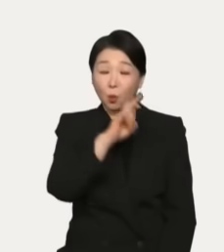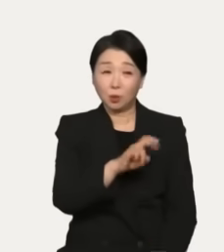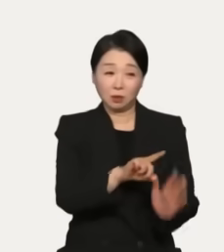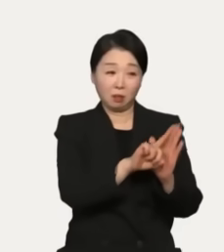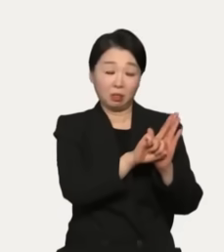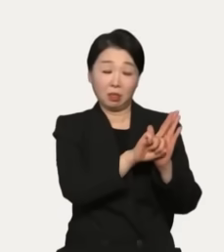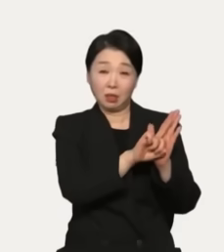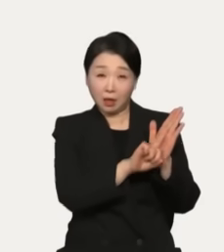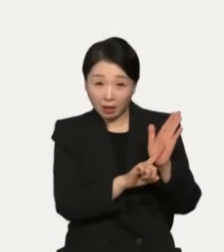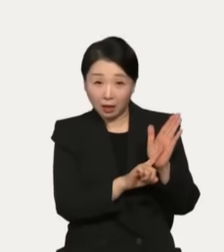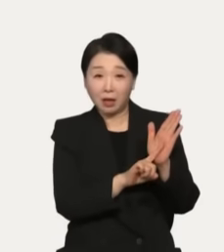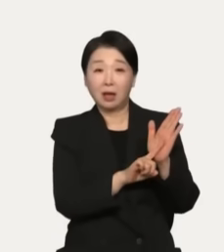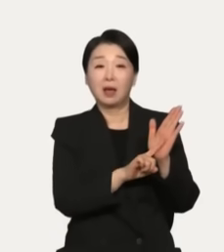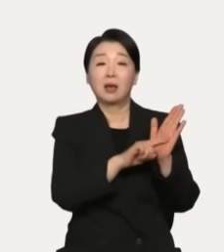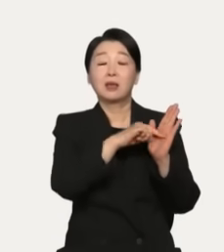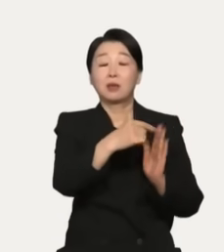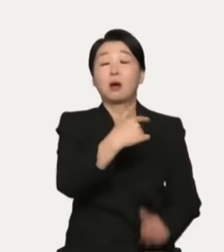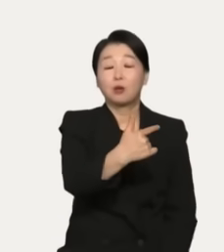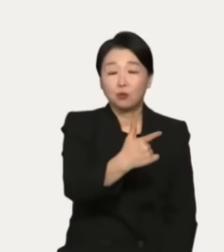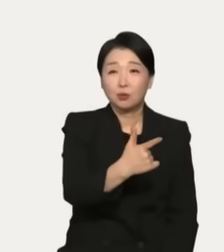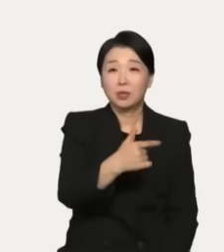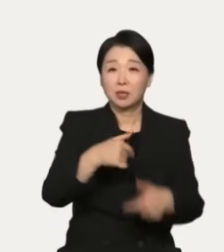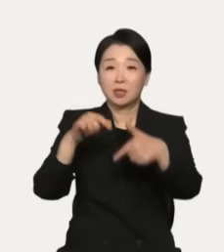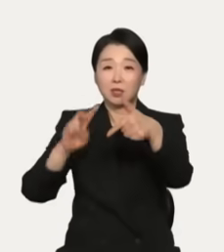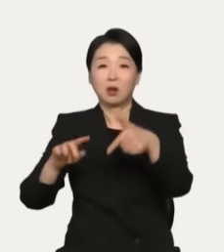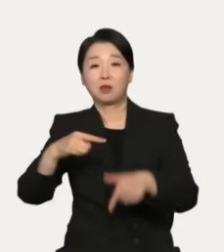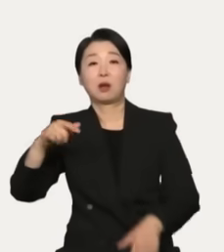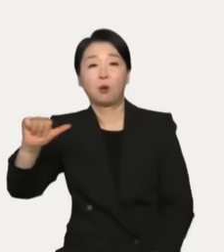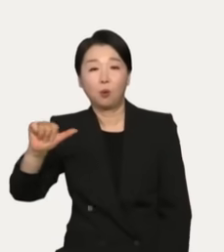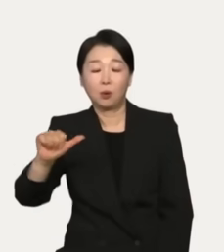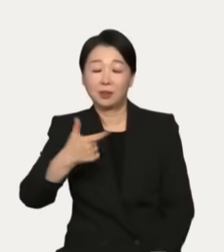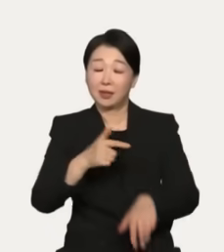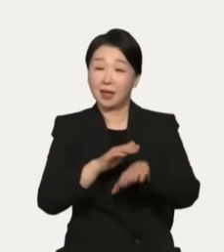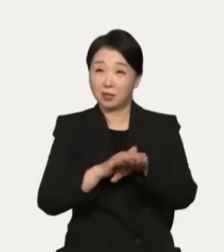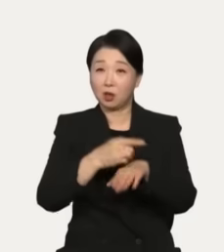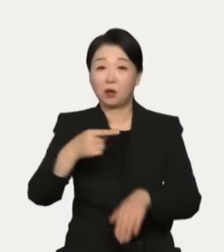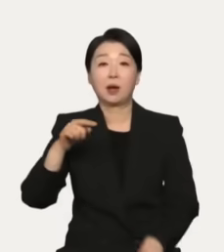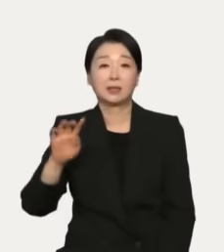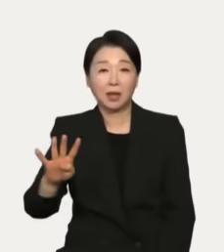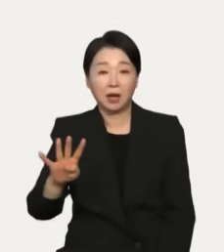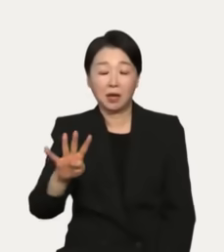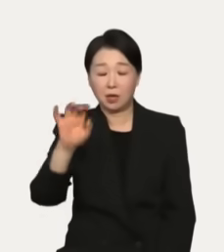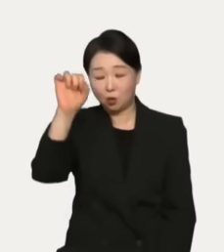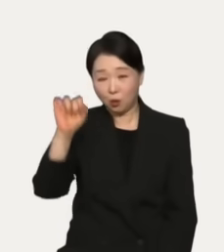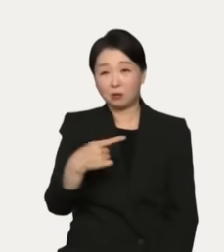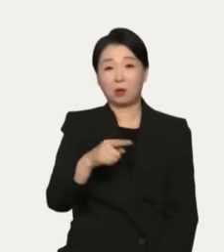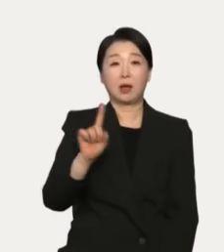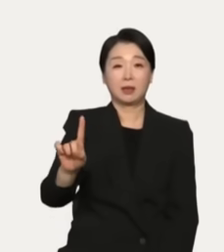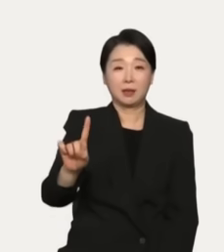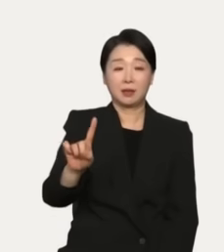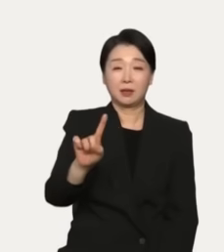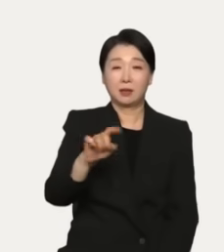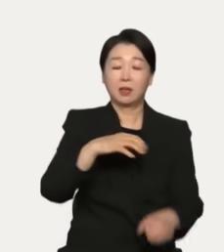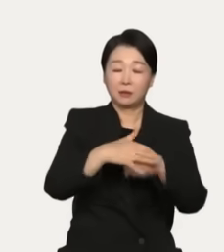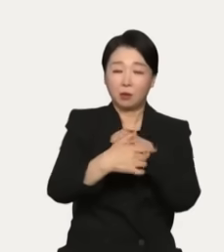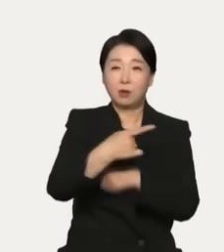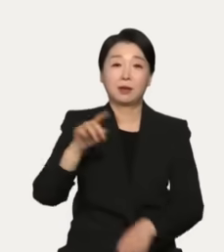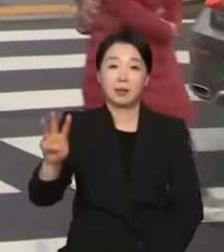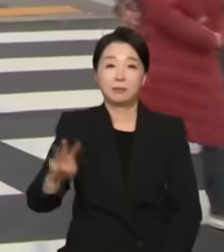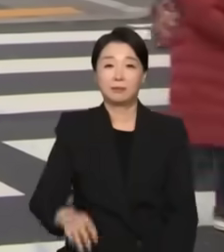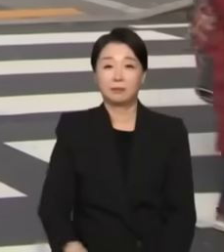최저기온은 서울 영하 6도, 인천 영하 5도, 대전 영하 4도, 광주 영하 1도, 대구 영하 3도